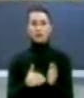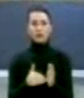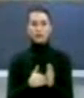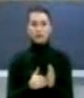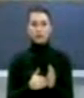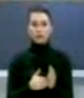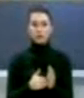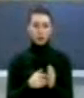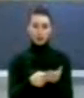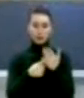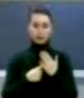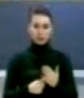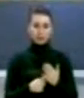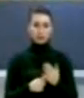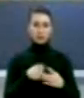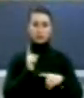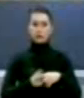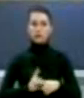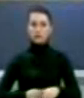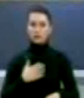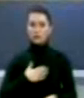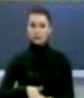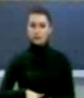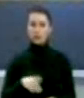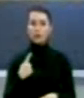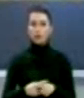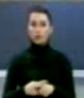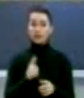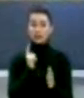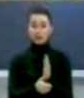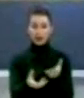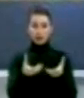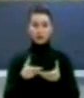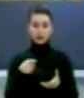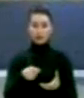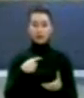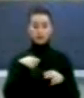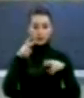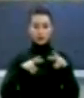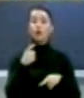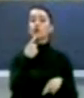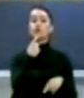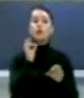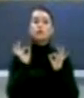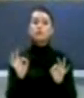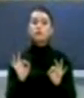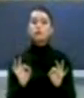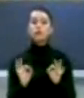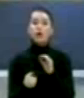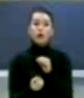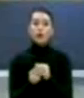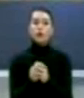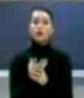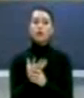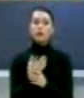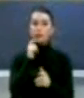regojeni atë të vërtetën edhe sa ma shpejt t'ja sillni deputetëve të kuvendit në gjuhën originale marveshin